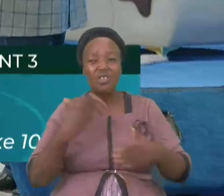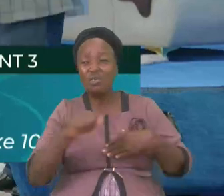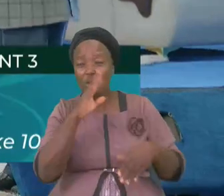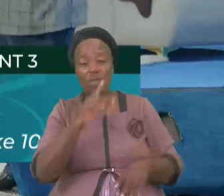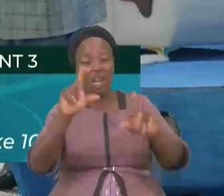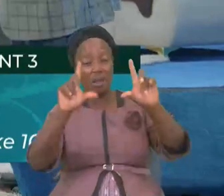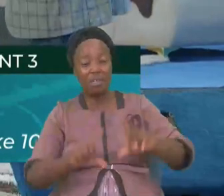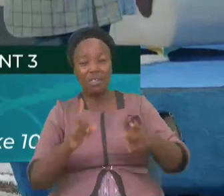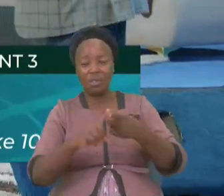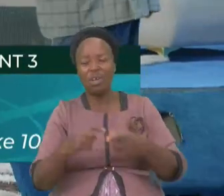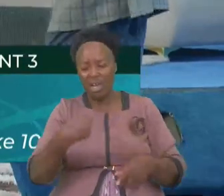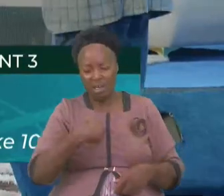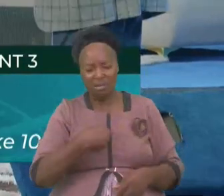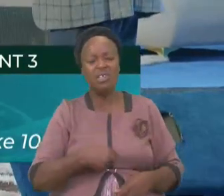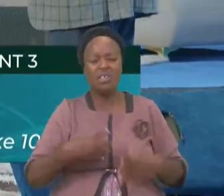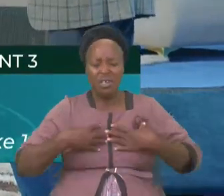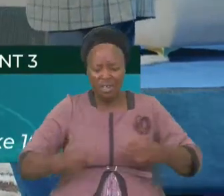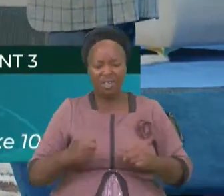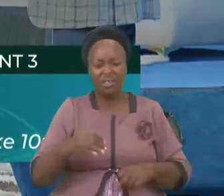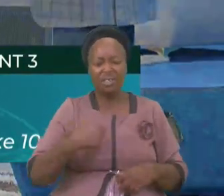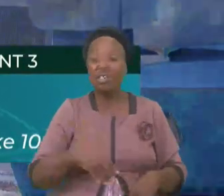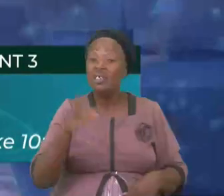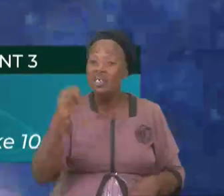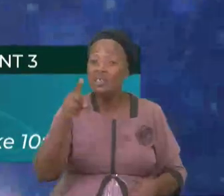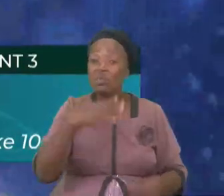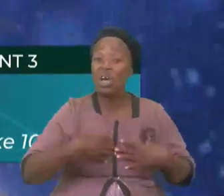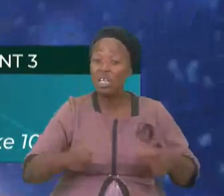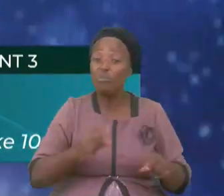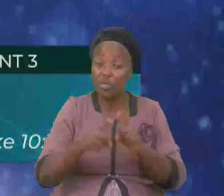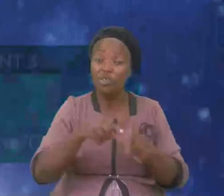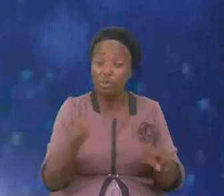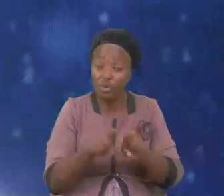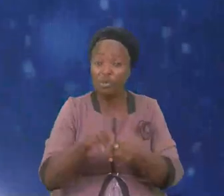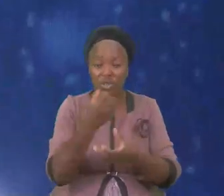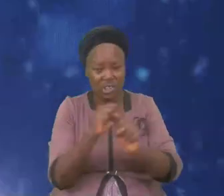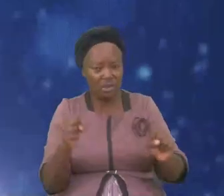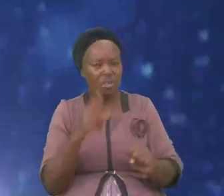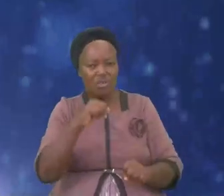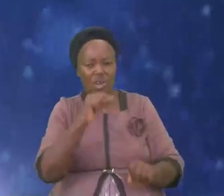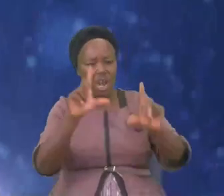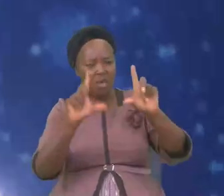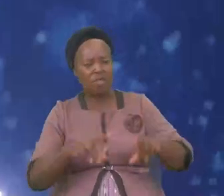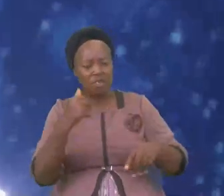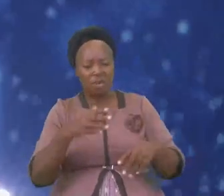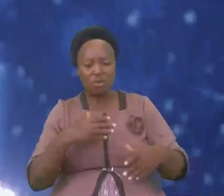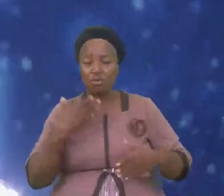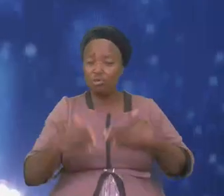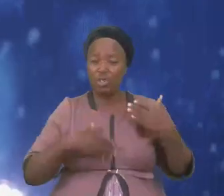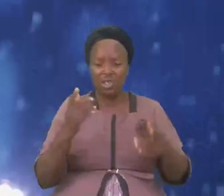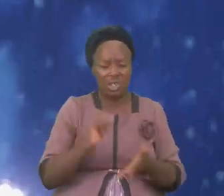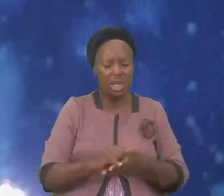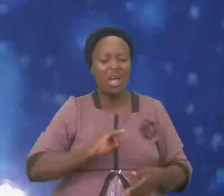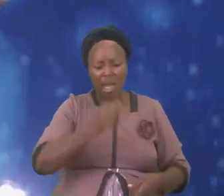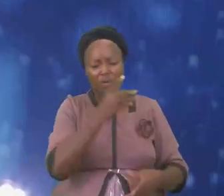Ah, ne vous limitez pas. Je suis guéri. Oui, je suis guéri. Mais tu es sauvé. Tu ne dois pas limiter ta joie. Ah, je